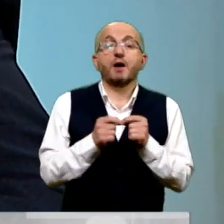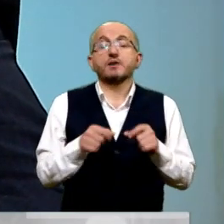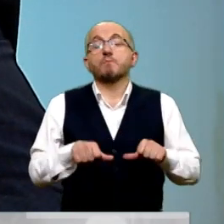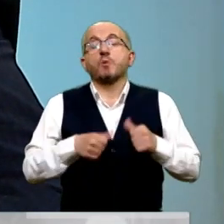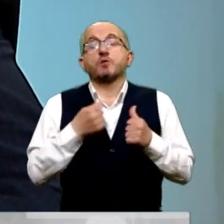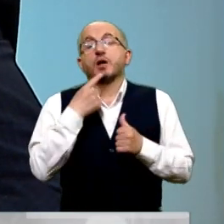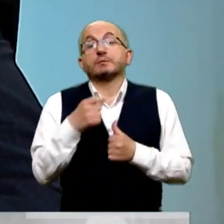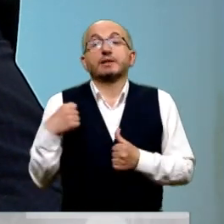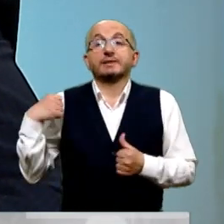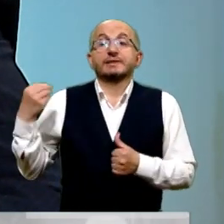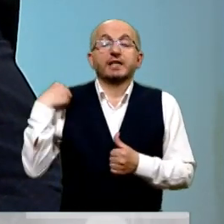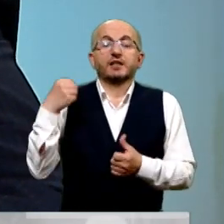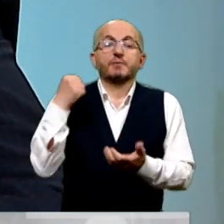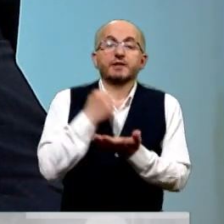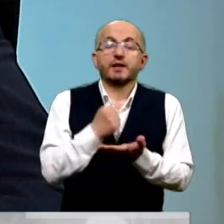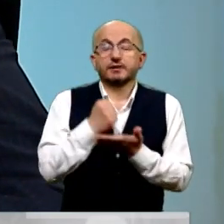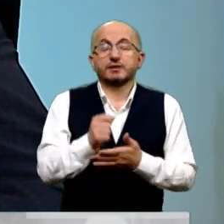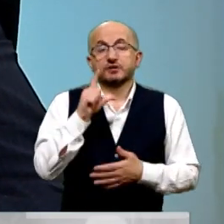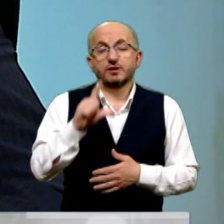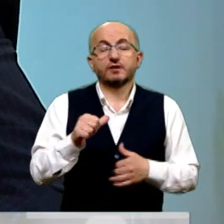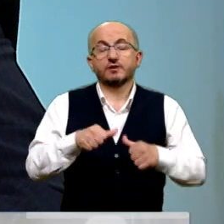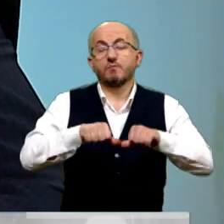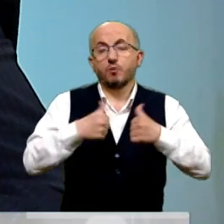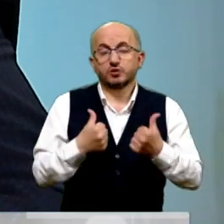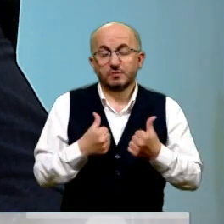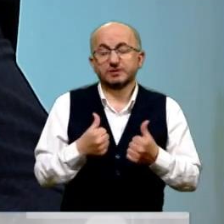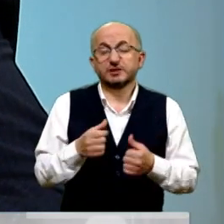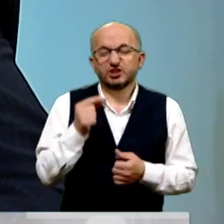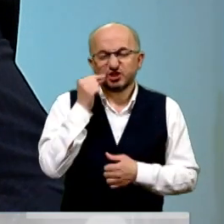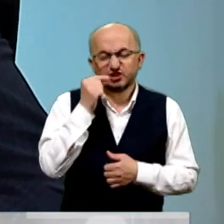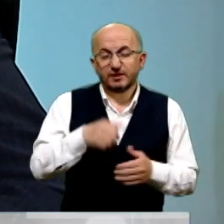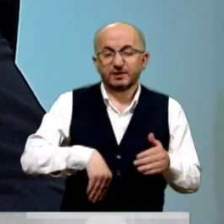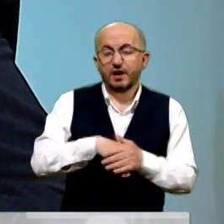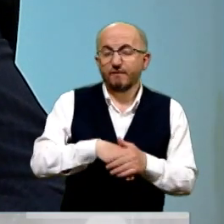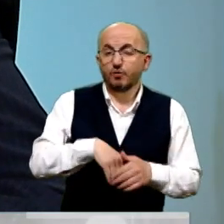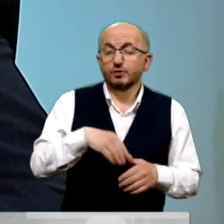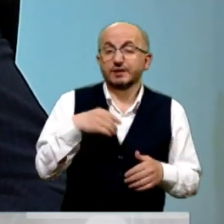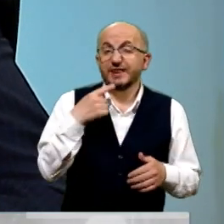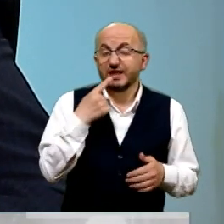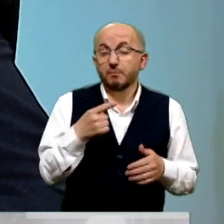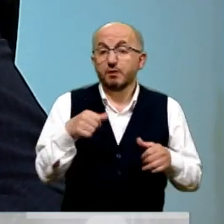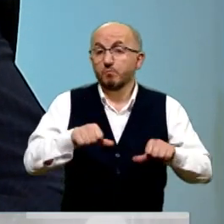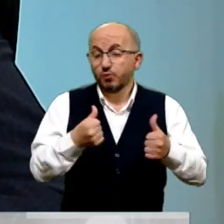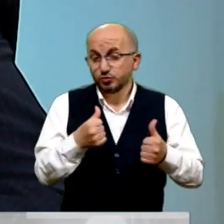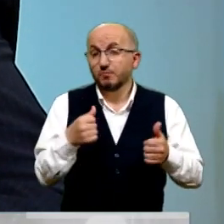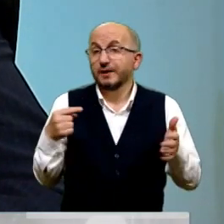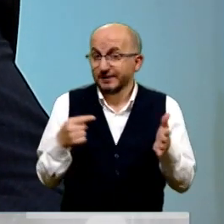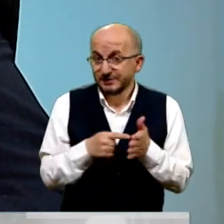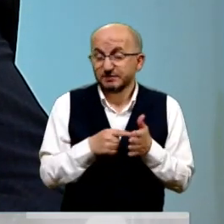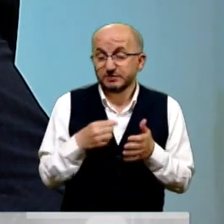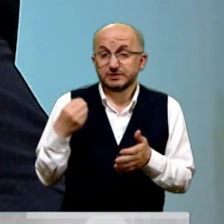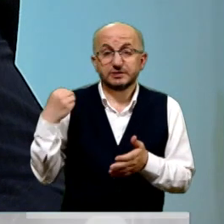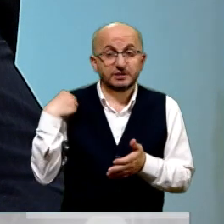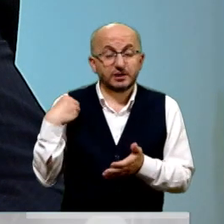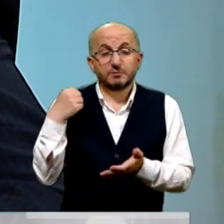bir nikaha akdini gerektiren boşamalardır Eğer kişi defol git demekle boşamayı kastetmişse o zaman yeni bir nikah